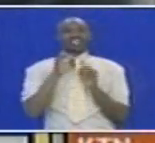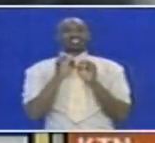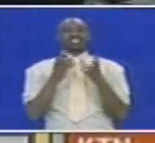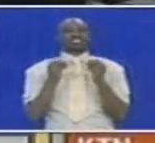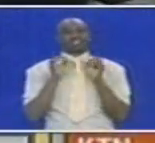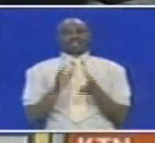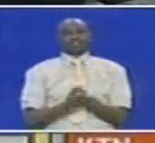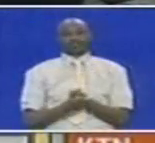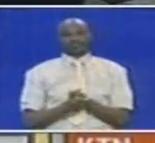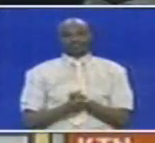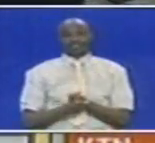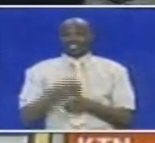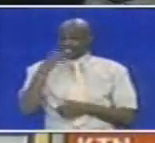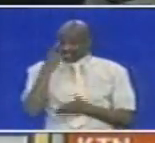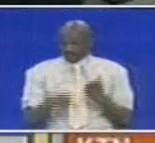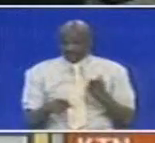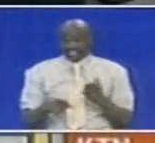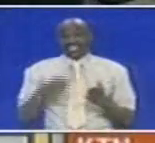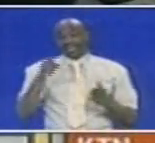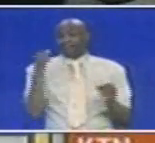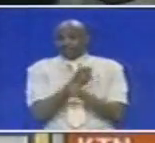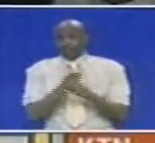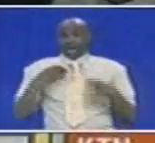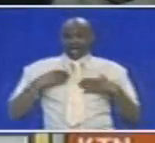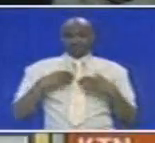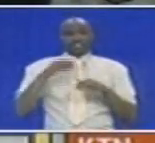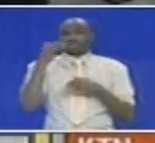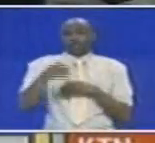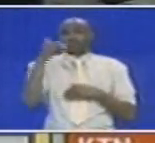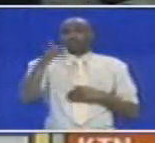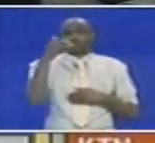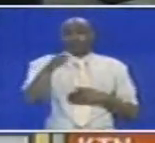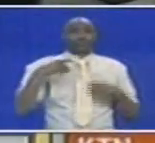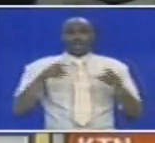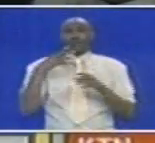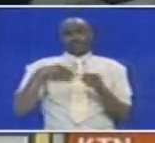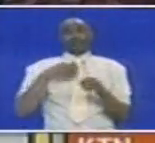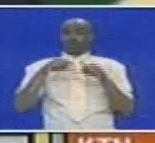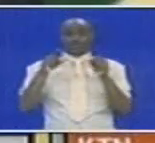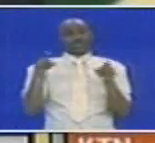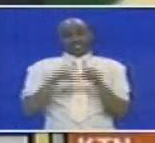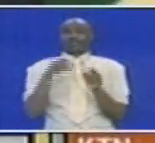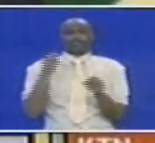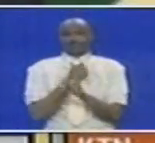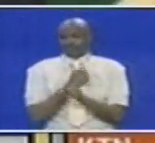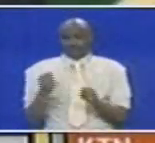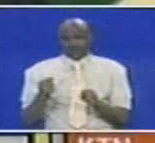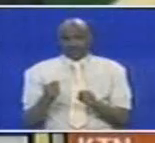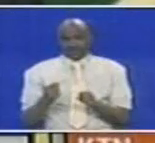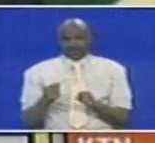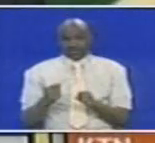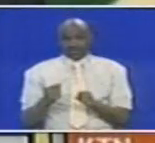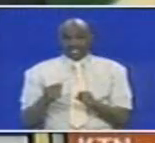mapya, wakisema kwamba hakuna vituo vya karibu vitakavyoruhusu wao kuendeleza biashara zao. Can we